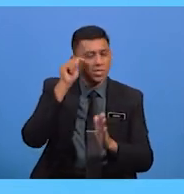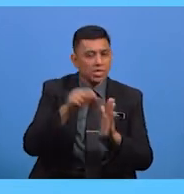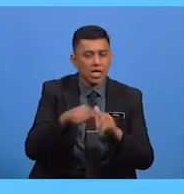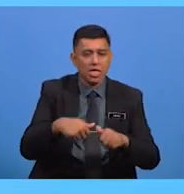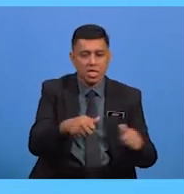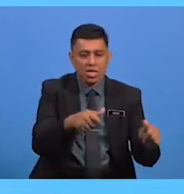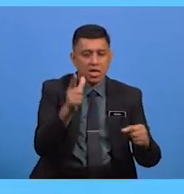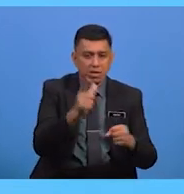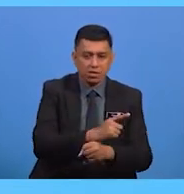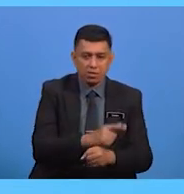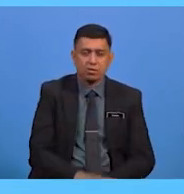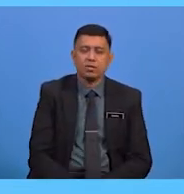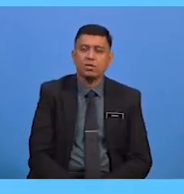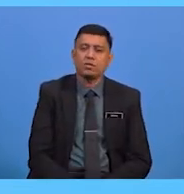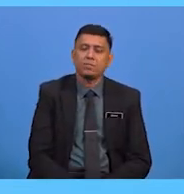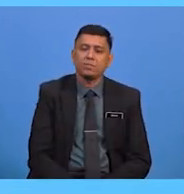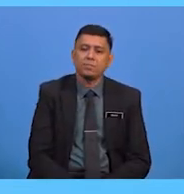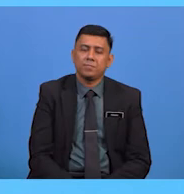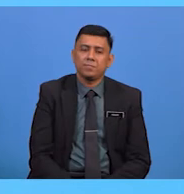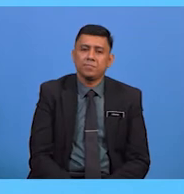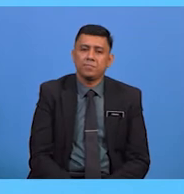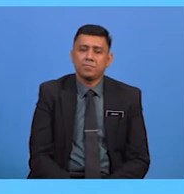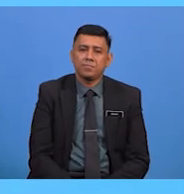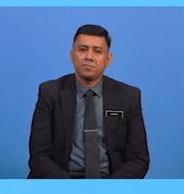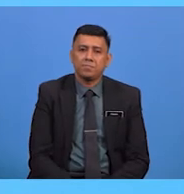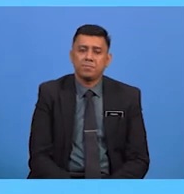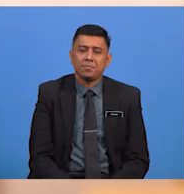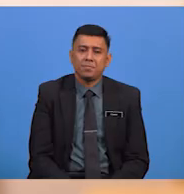yang lengkap bagi algoritma Bubblesoft.